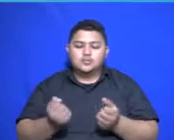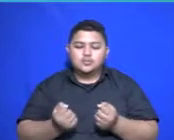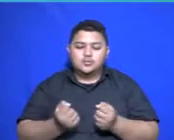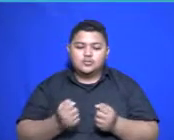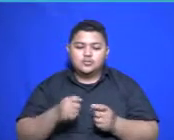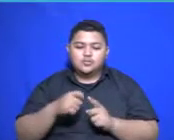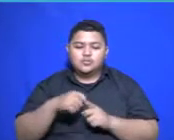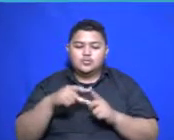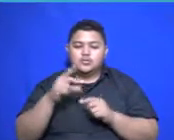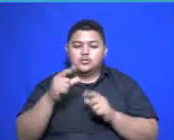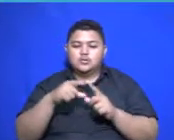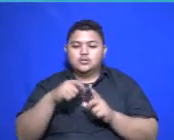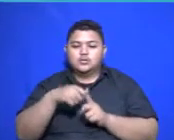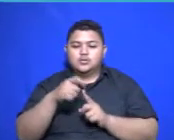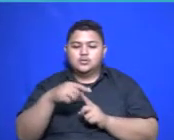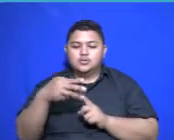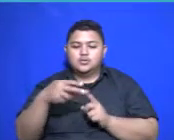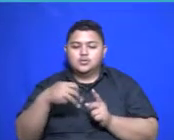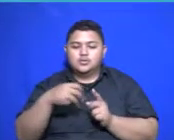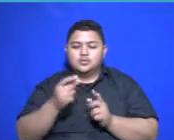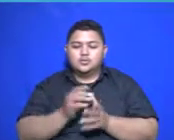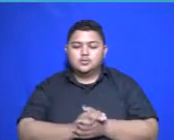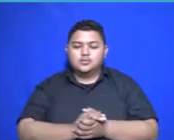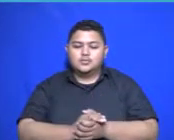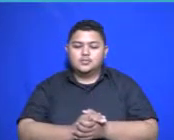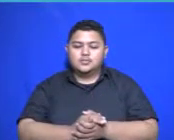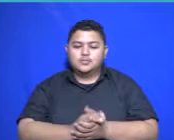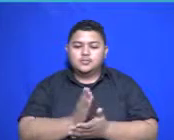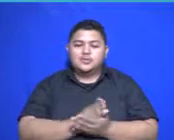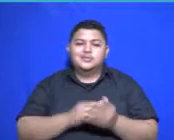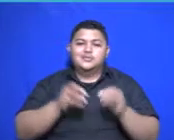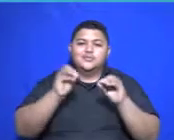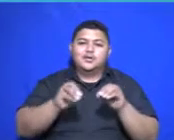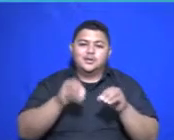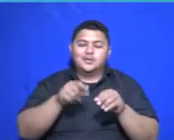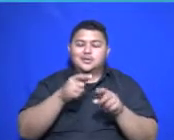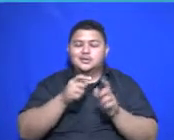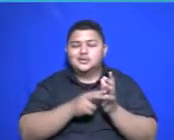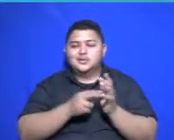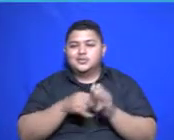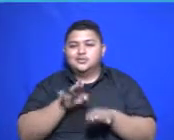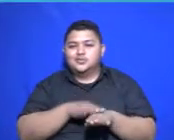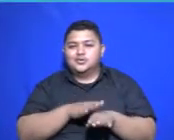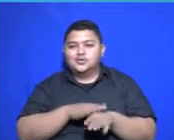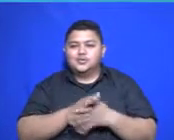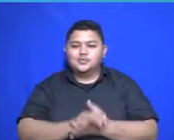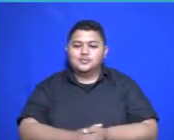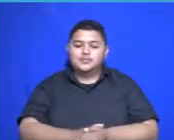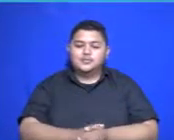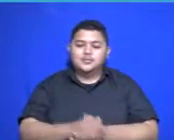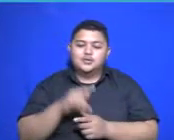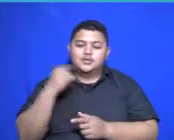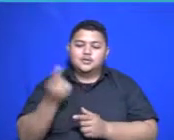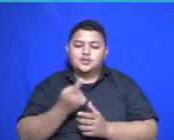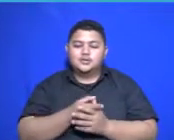karakter merupakan bagian dari penanaman nilai budaya, yaitu ada tema kerja budaya nasional